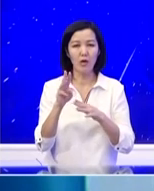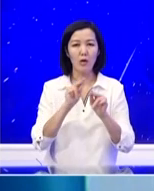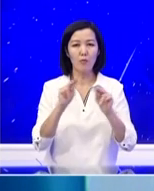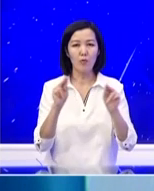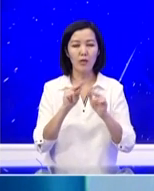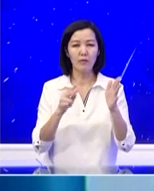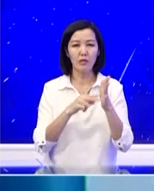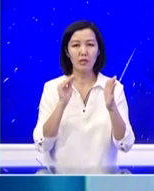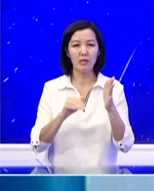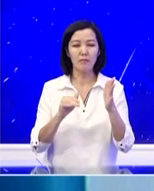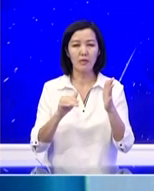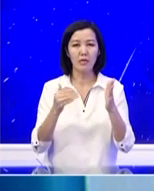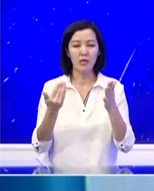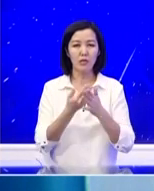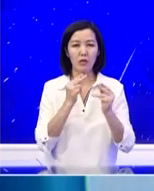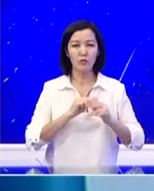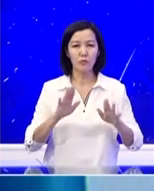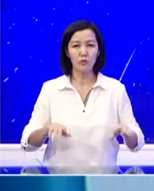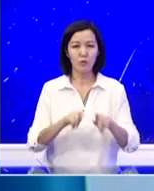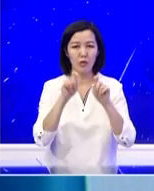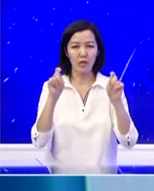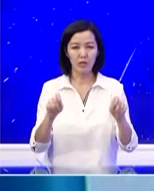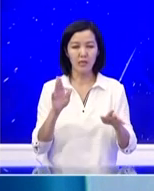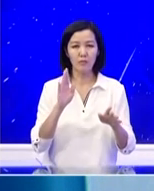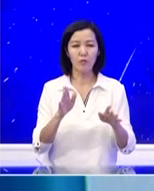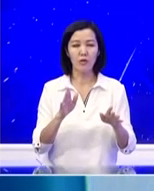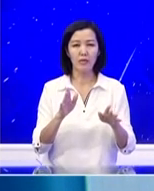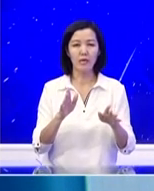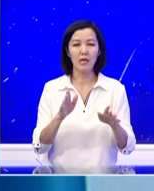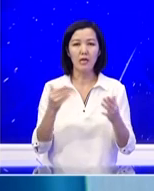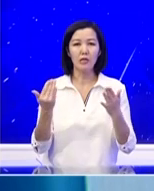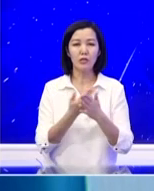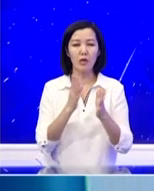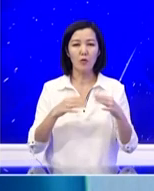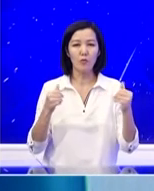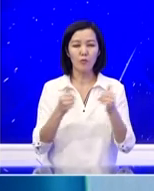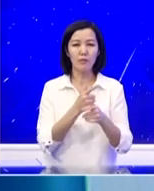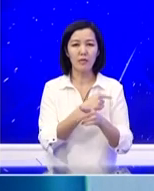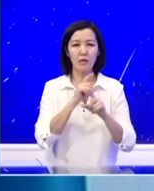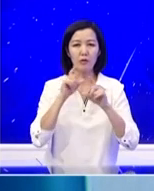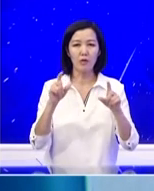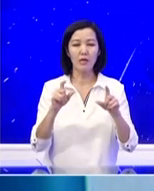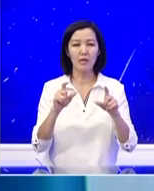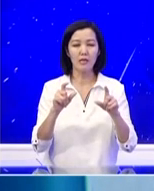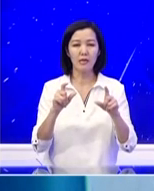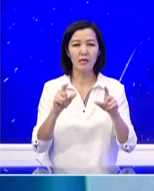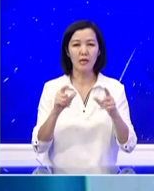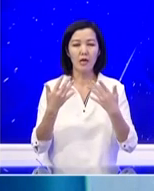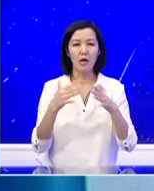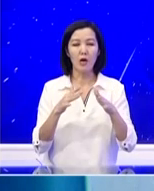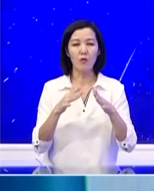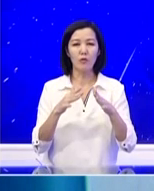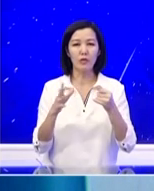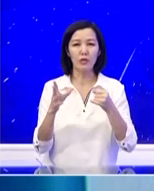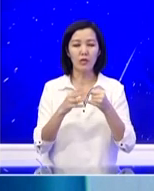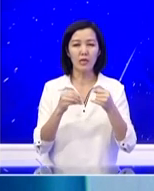мұғалімдерге 7000 жаңа жұмыс орындарын ашуға мүмкіндігін береді. Өз кезегінде жаңа отбасылық дәрігерлік амбулаториялар, емханалар ауылды елді